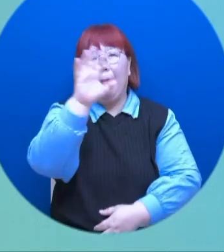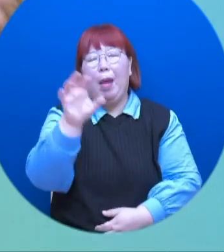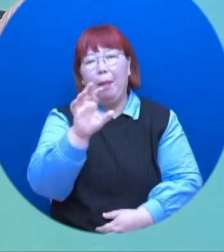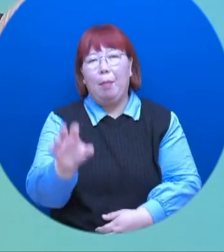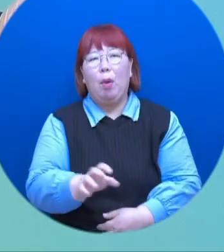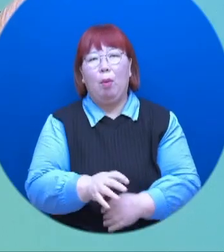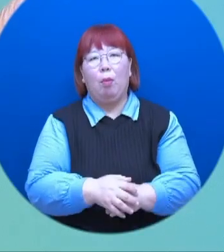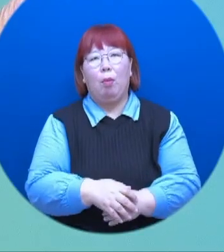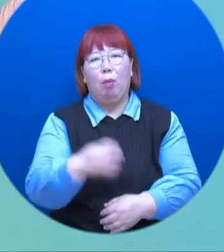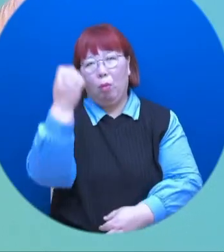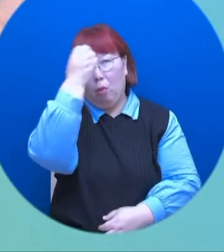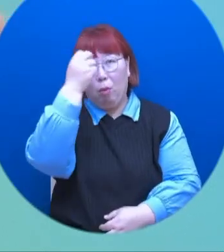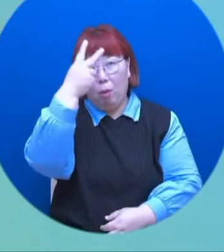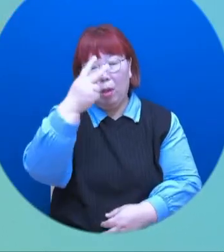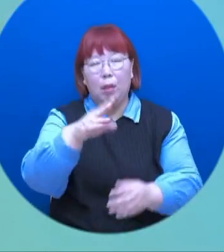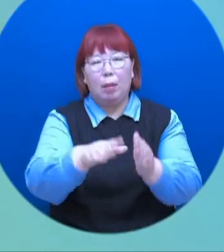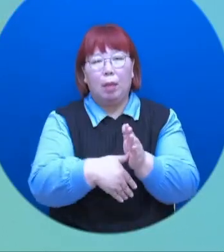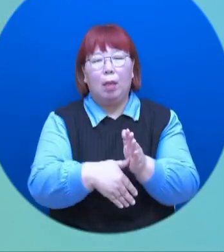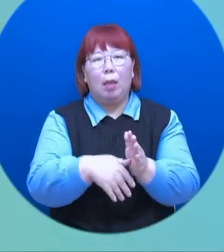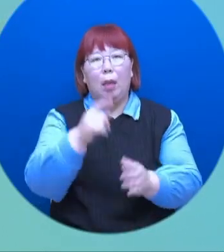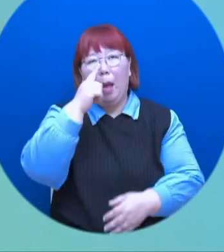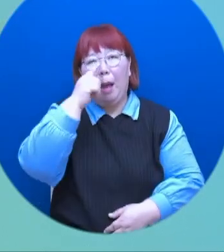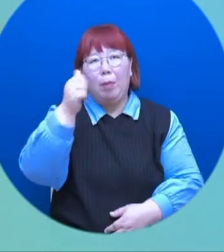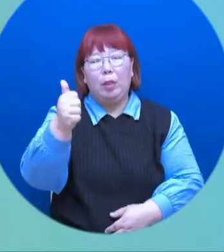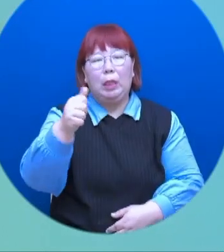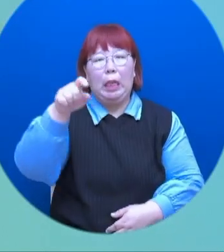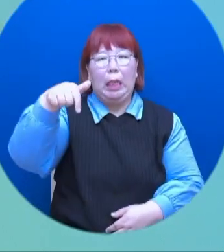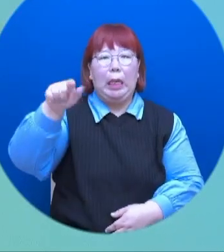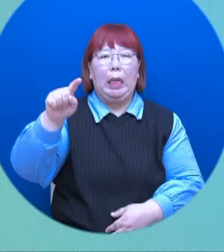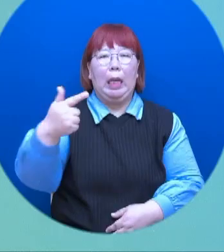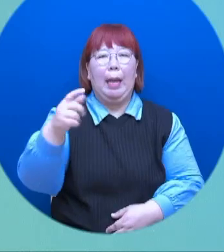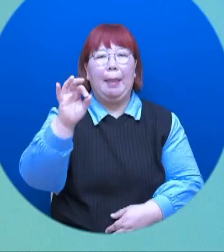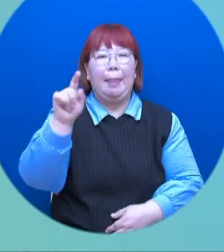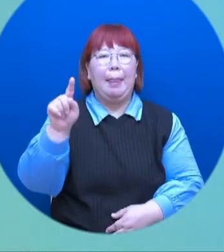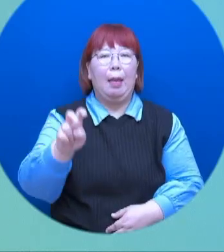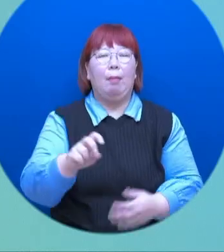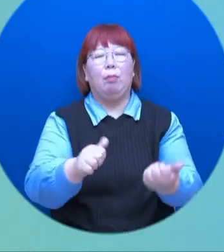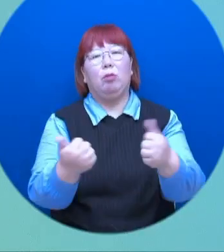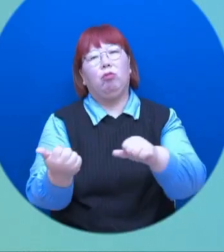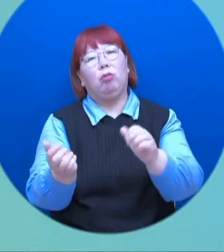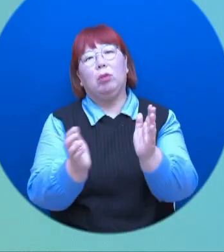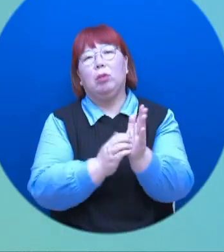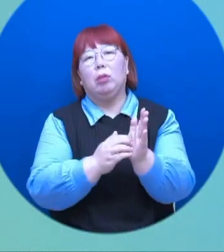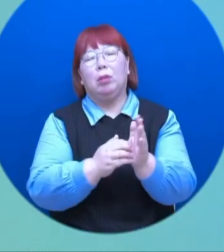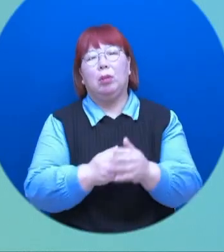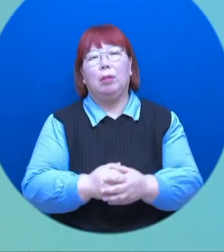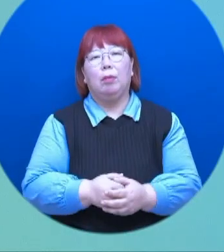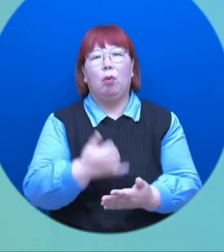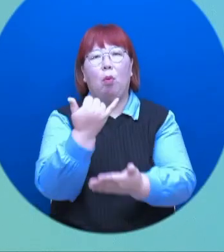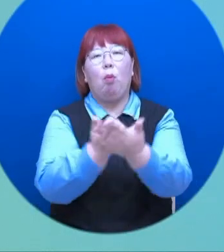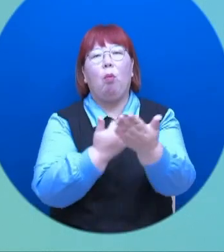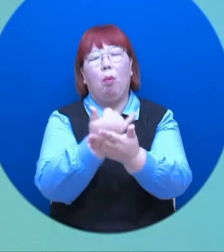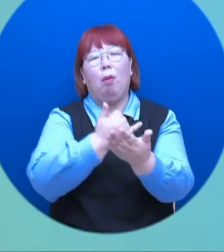그리고 고2 때 아버지가 간암으로 세상을 떠났어요. 고아가 됐죠.